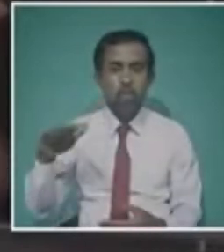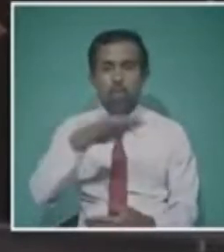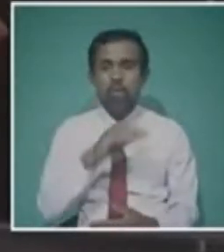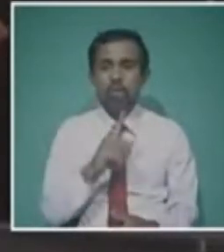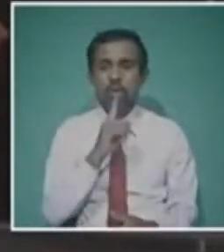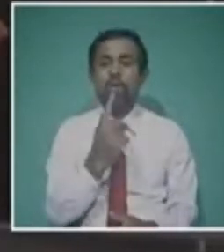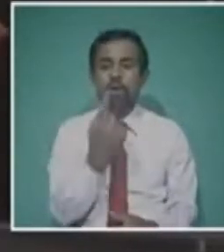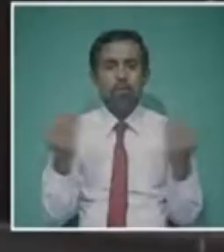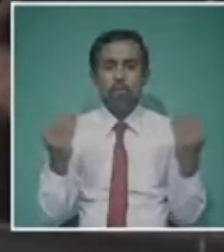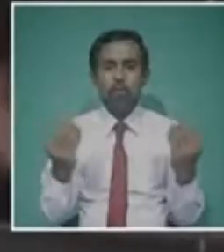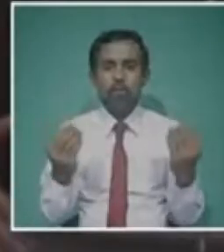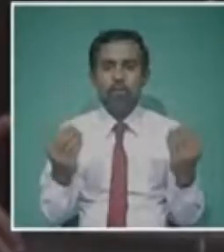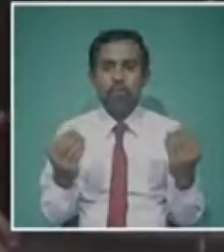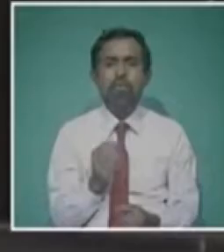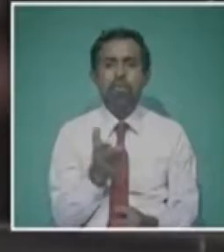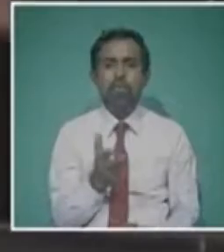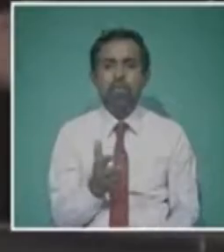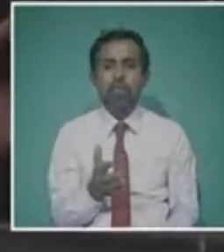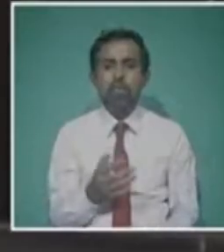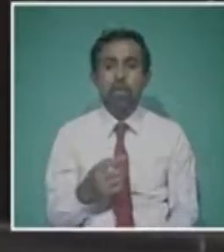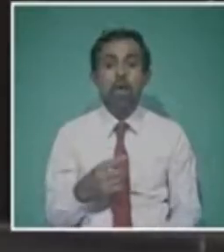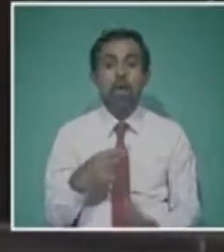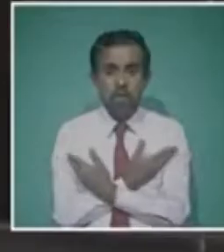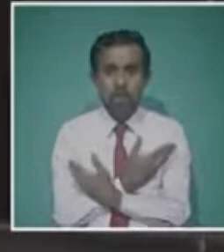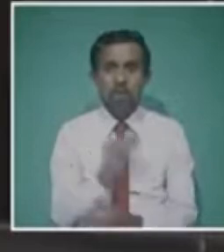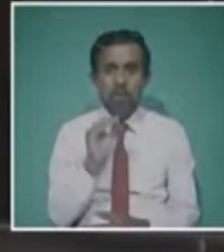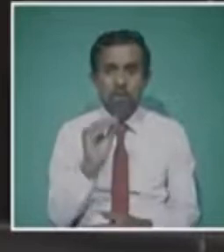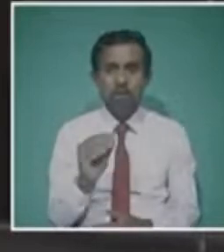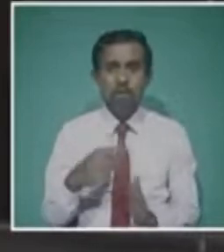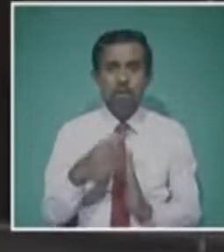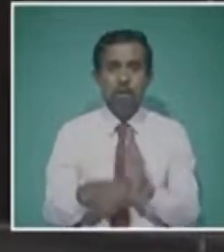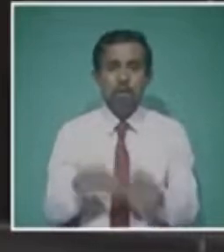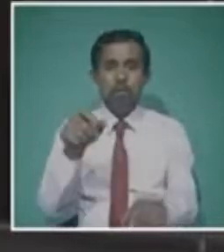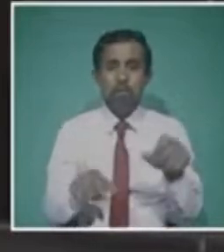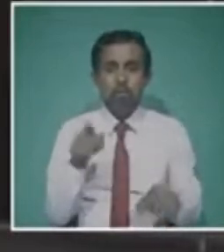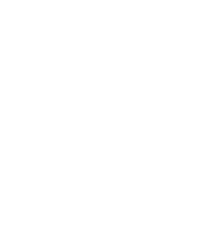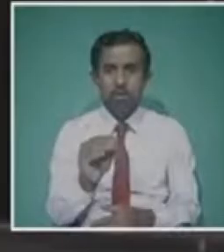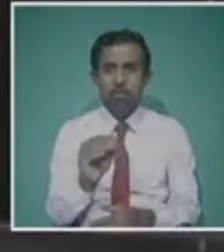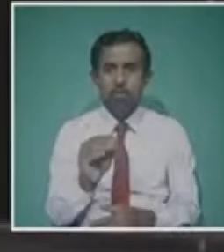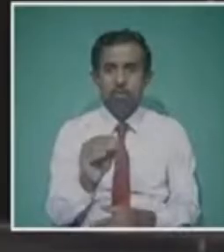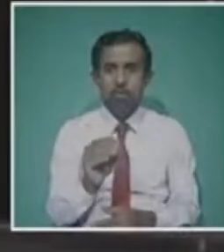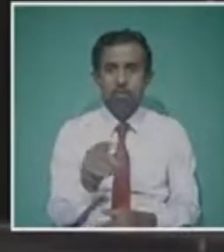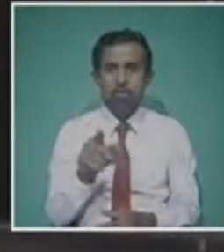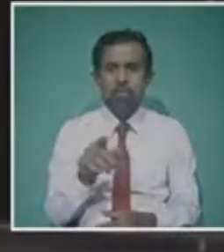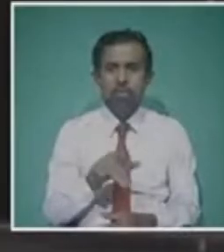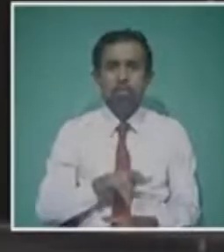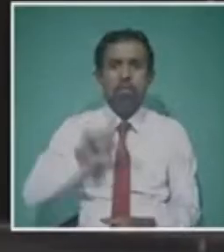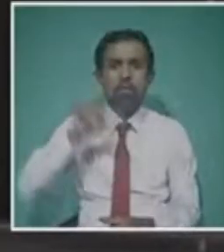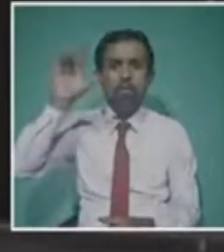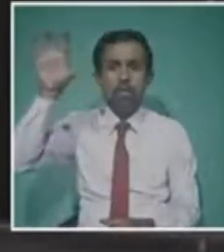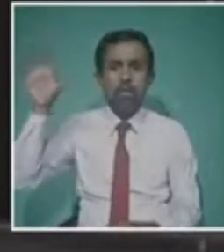කියන්නේ මොකද්ද කියන එක තේරුම් ගන්න. මොකද්ද ඕක? රටට ආදරේ නම්, රටේ ජනතාවට ආදරේ නම්, ඔය එහෙම රටවල්